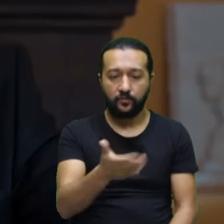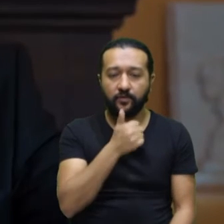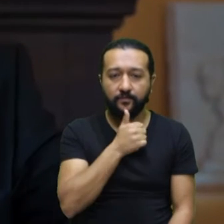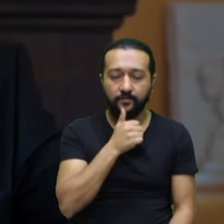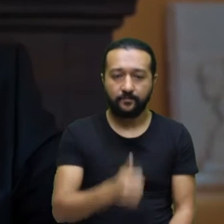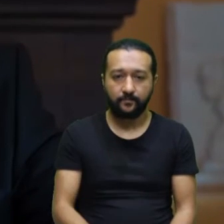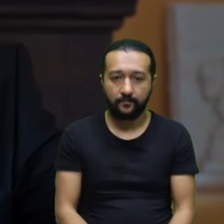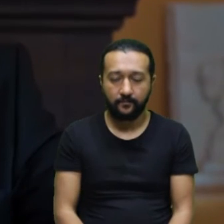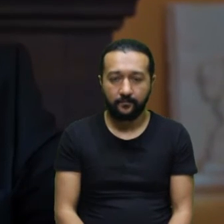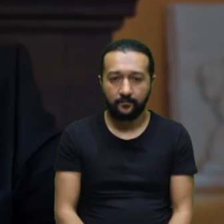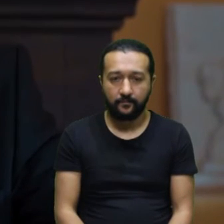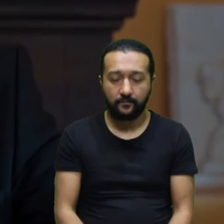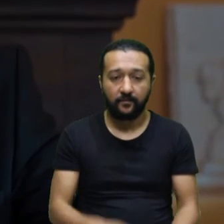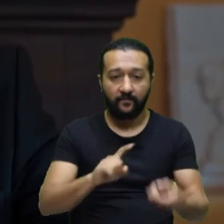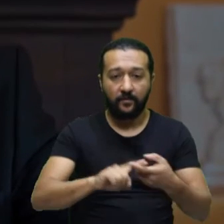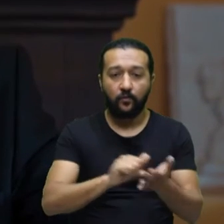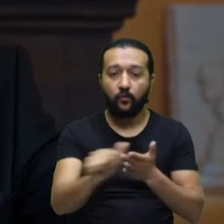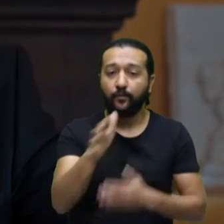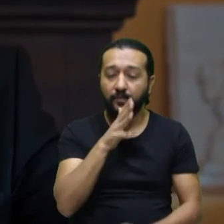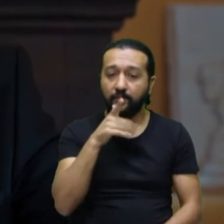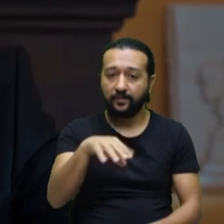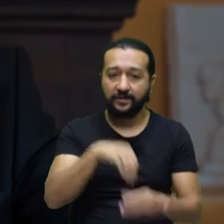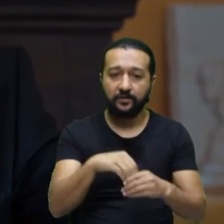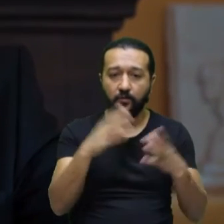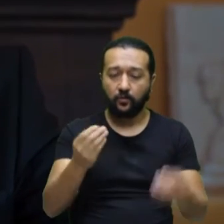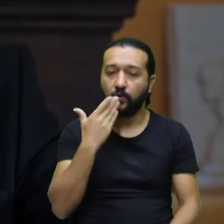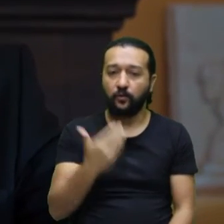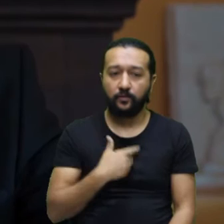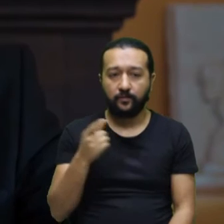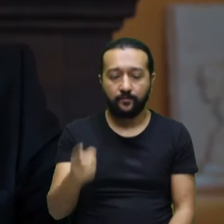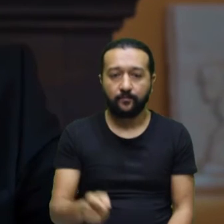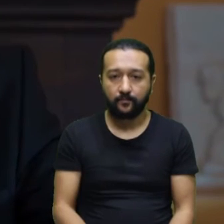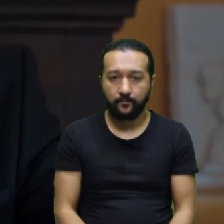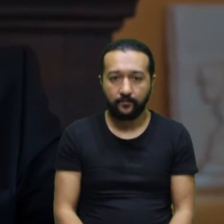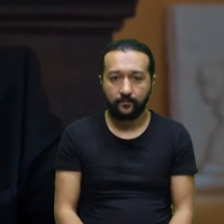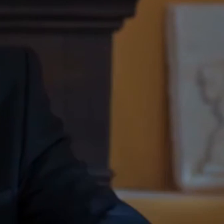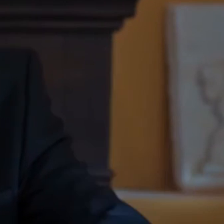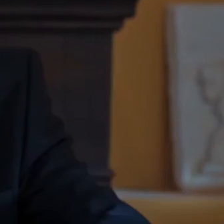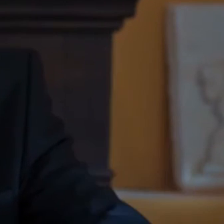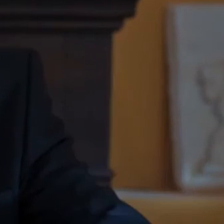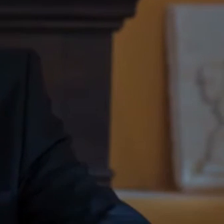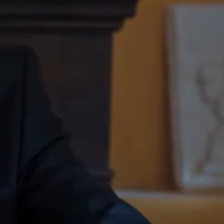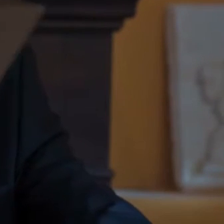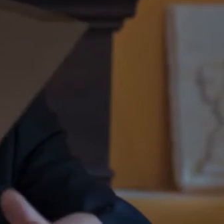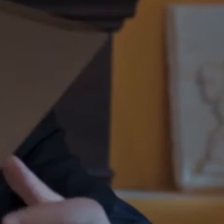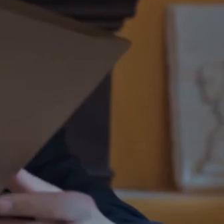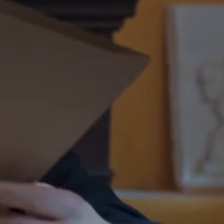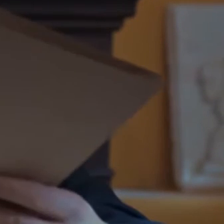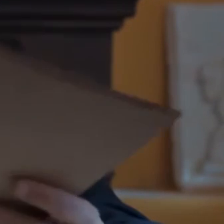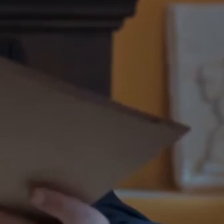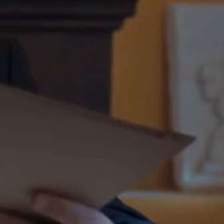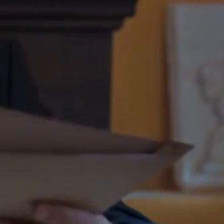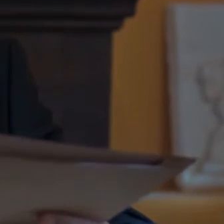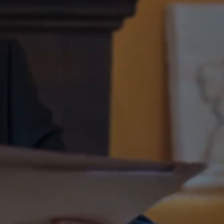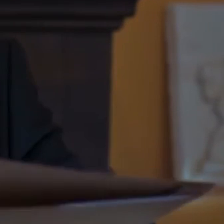bu efendim. Ve tüm bilgilerin burada olduğunu söyledi. Martin sert mizacıyla uzanıp aldı